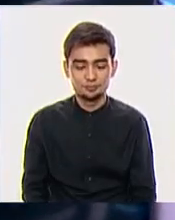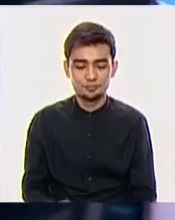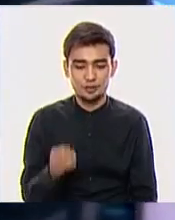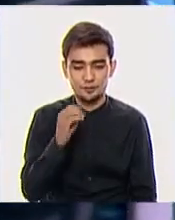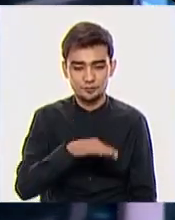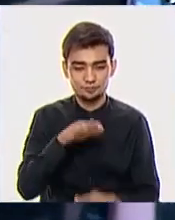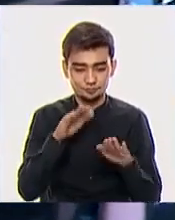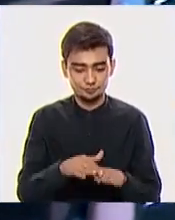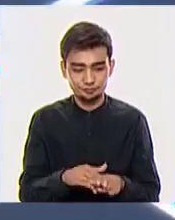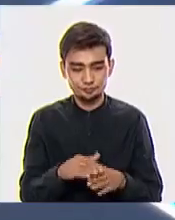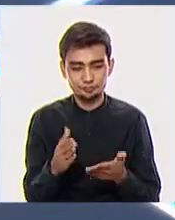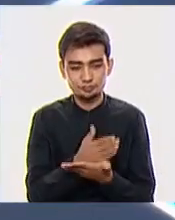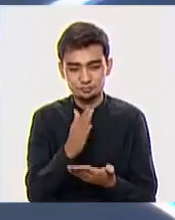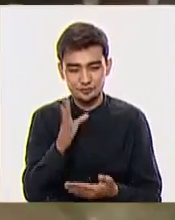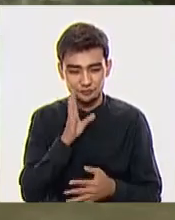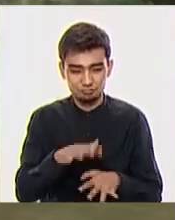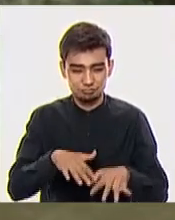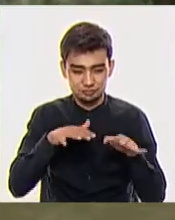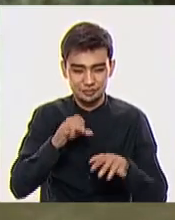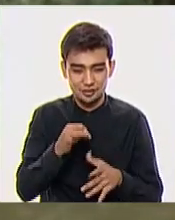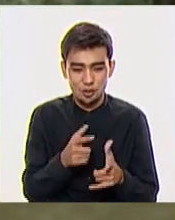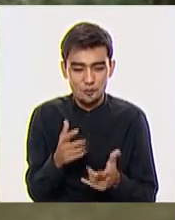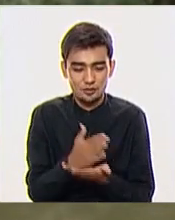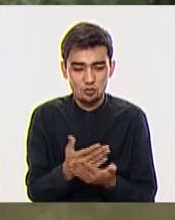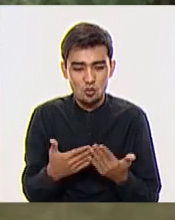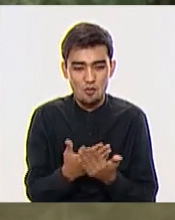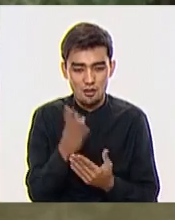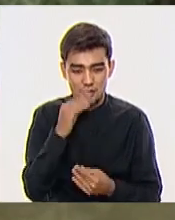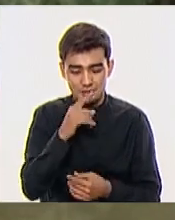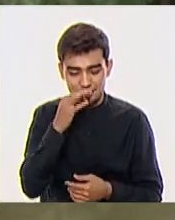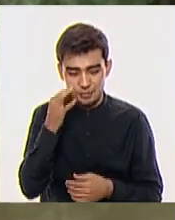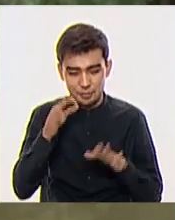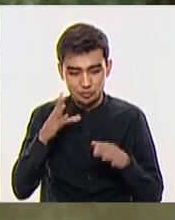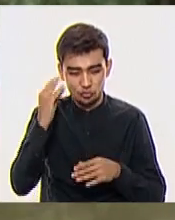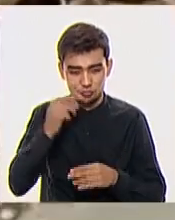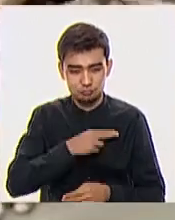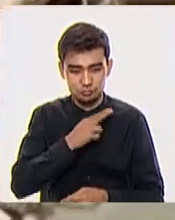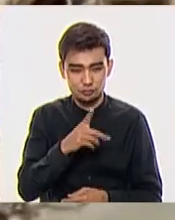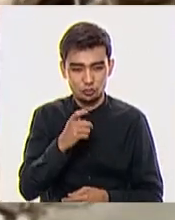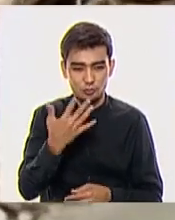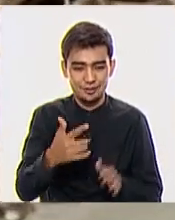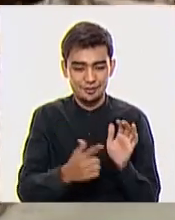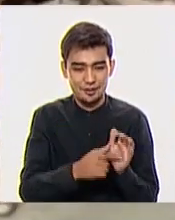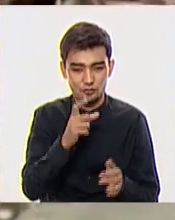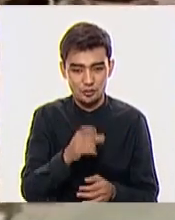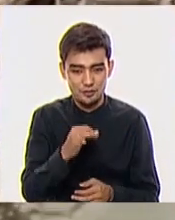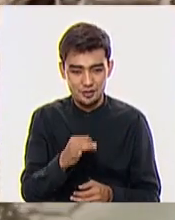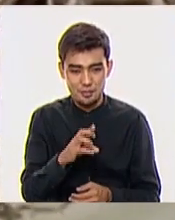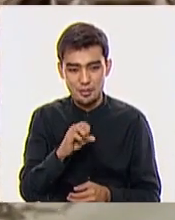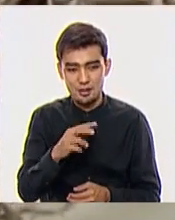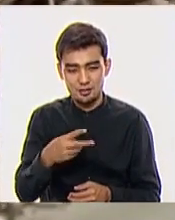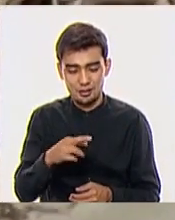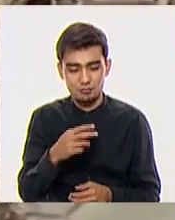В Европе устраняют последствия наводнений и готовятся к новым. Только в Германии число погибших 157 человек, в Бельгии